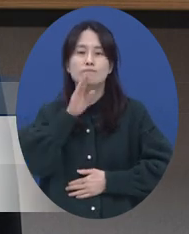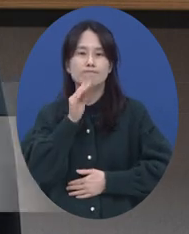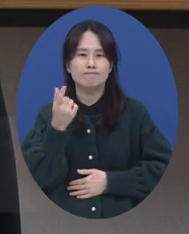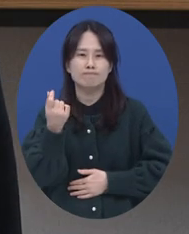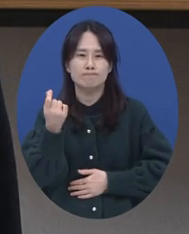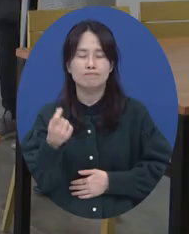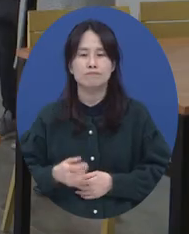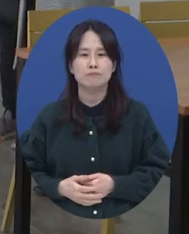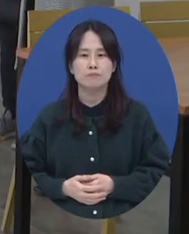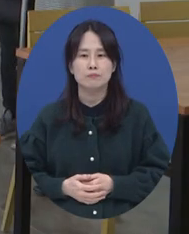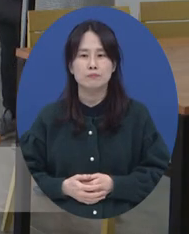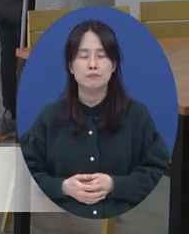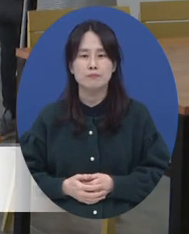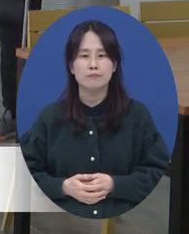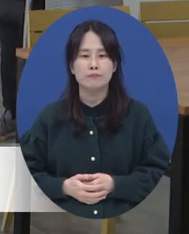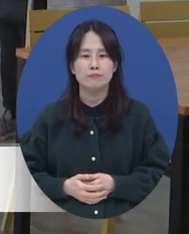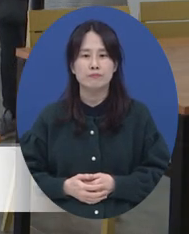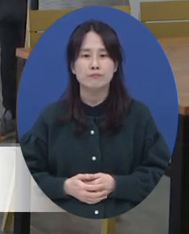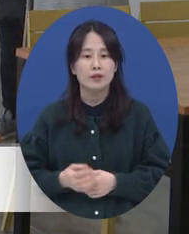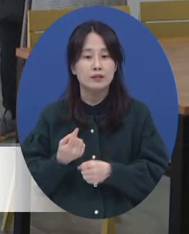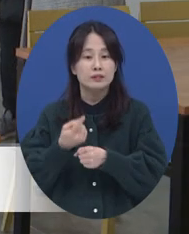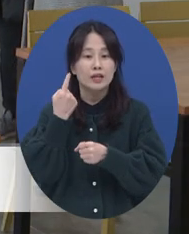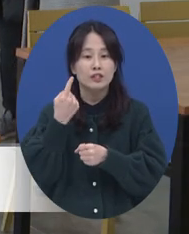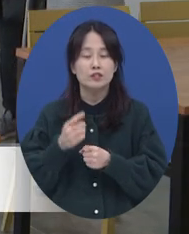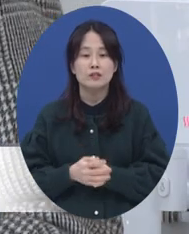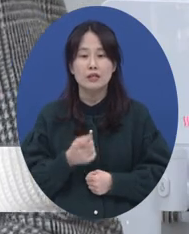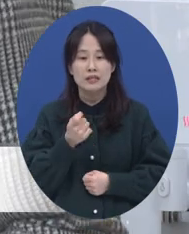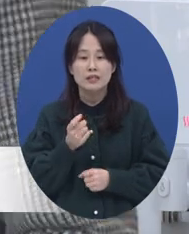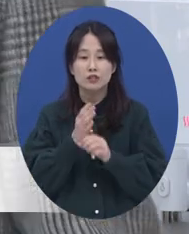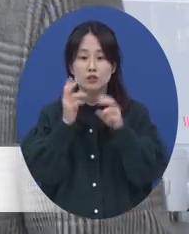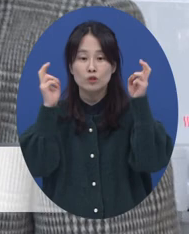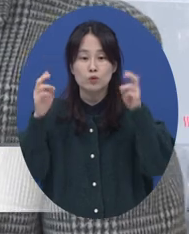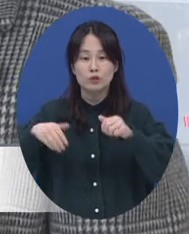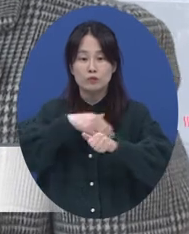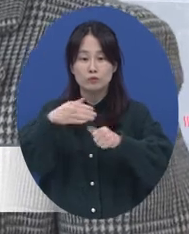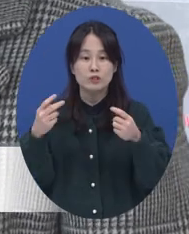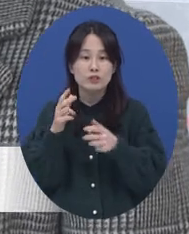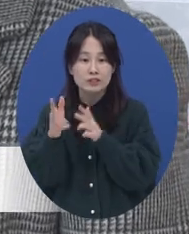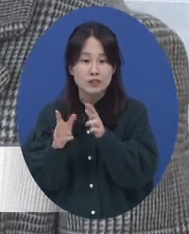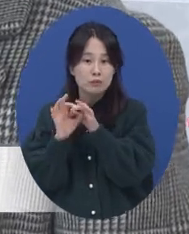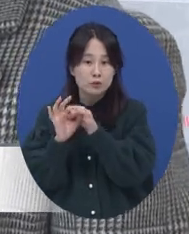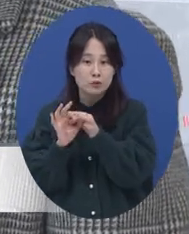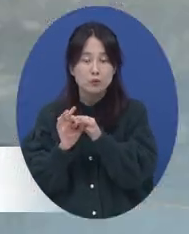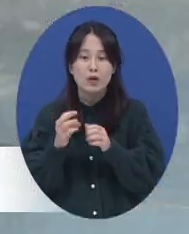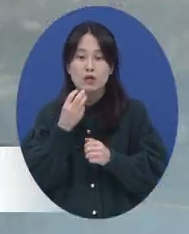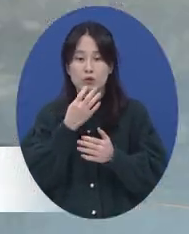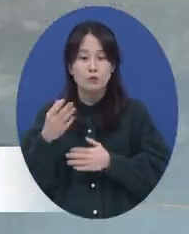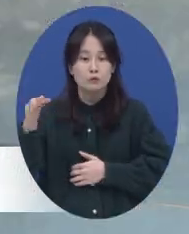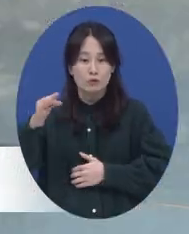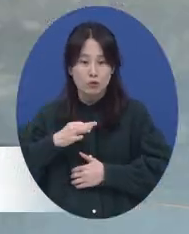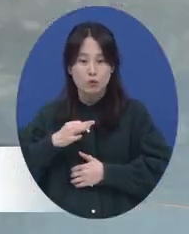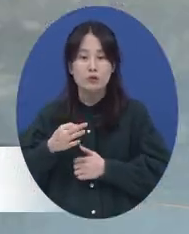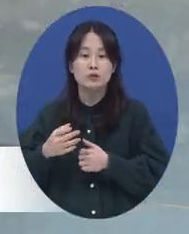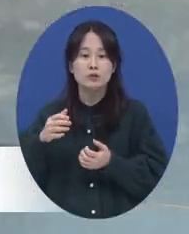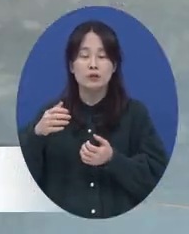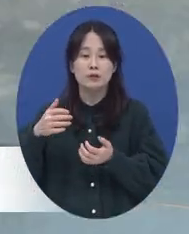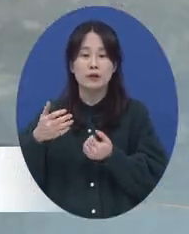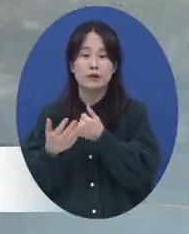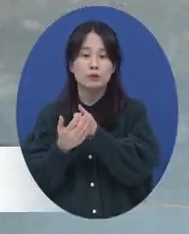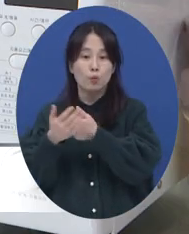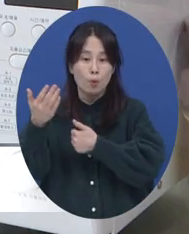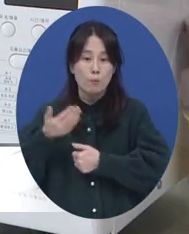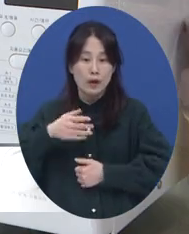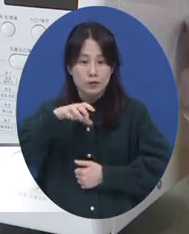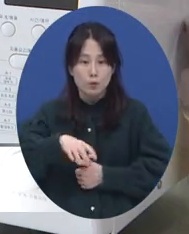그렇습니다 이렇게 지난해 소규모 기업환경 개선 사업을 통해 경기도 로부터 도움의 손길을 받은 돈의